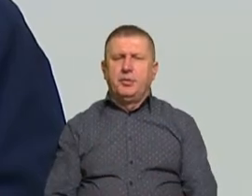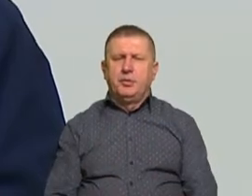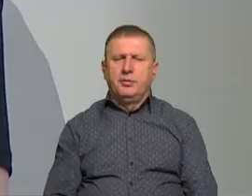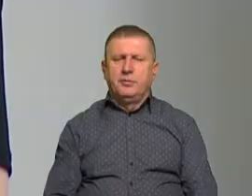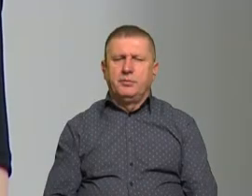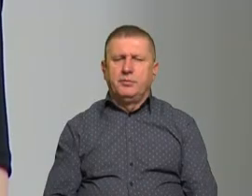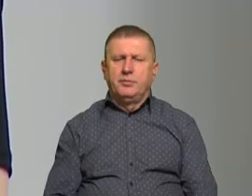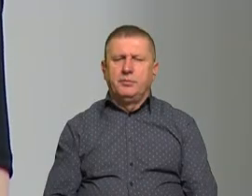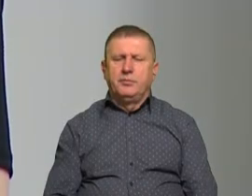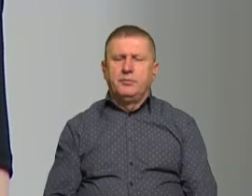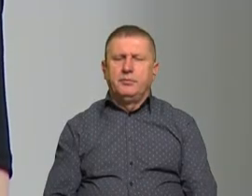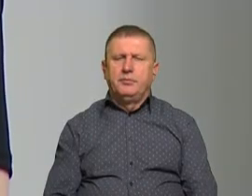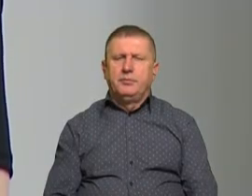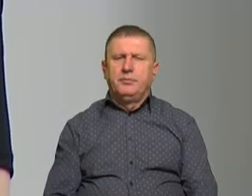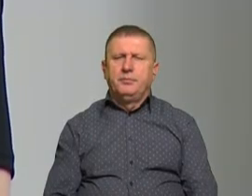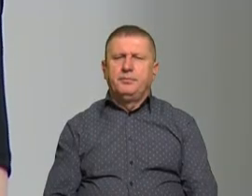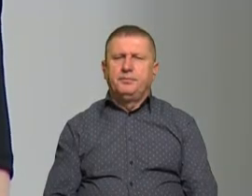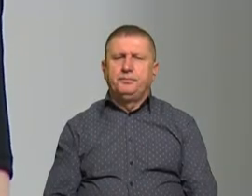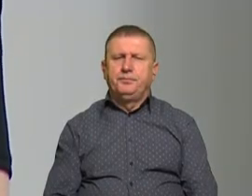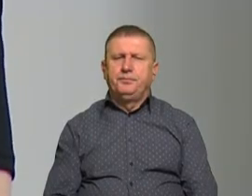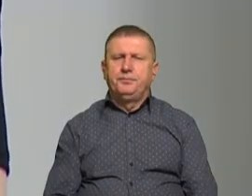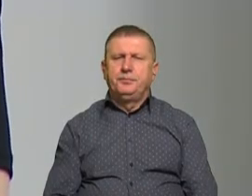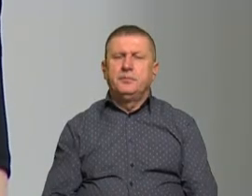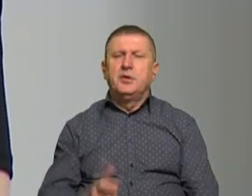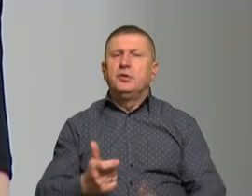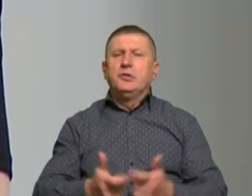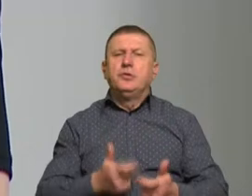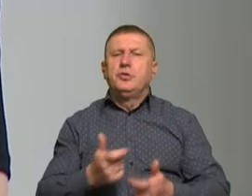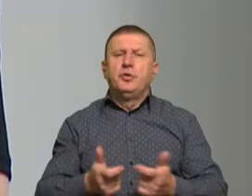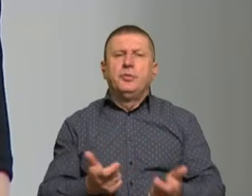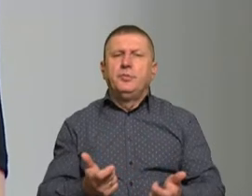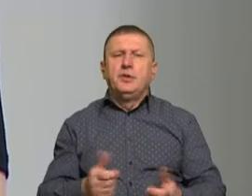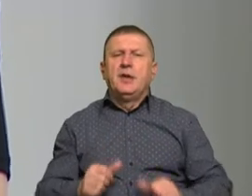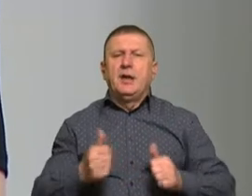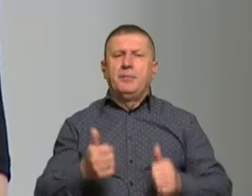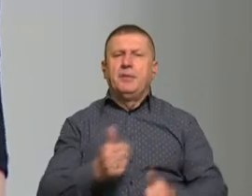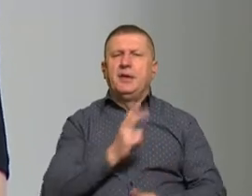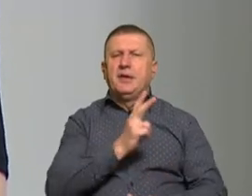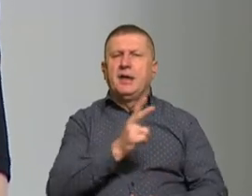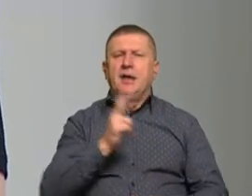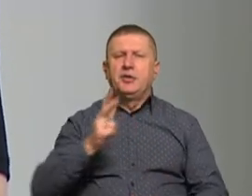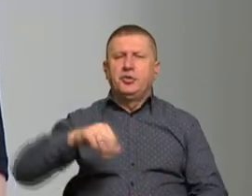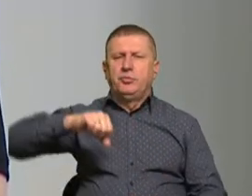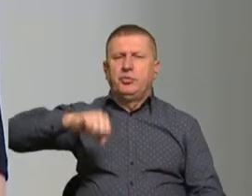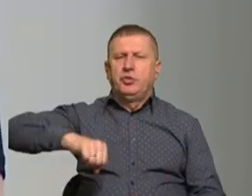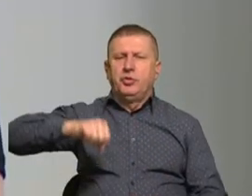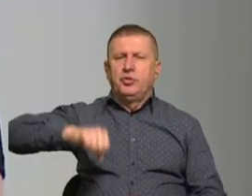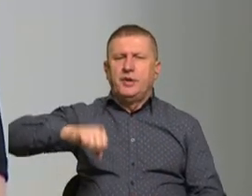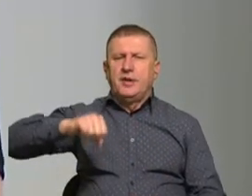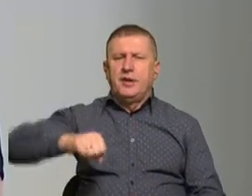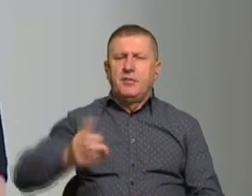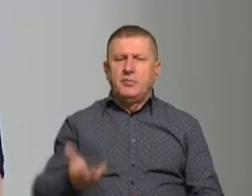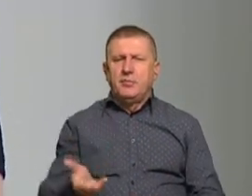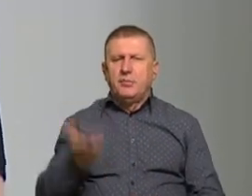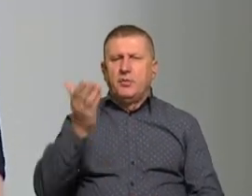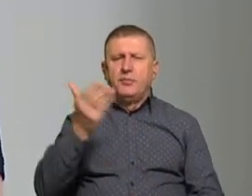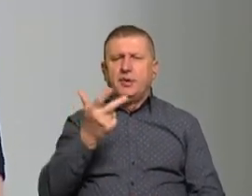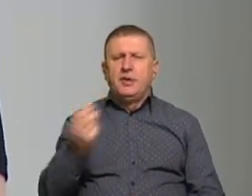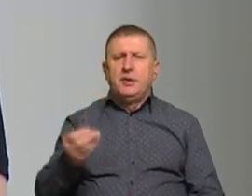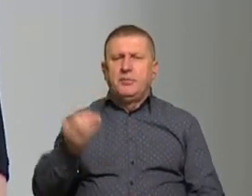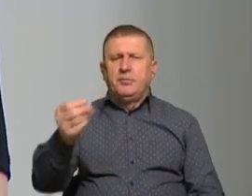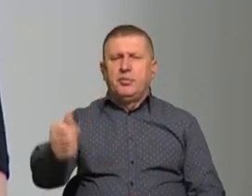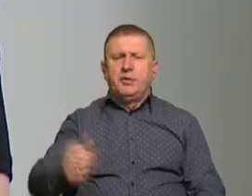odpowiadał pan prezydent Jarosław Klimaszewski. Co zrobić, jak zrobić, żeby za każdą kolejną tonę odpadów powyżej wskaźnika nie